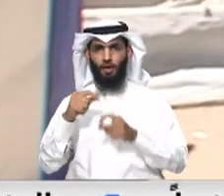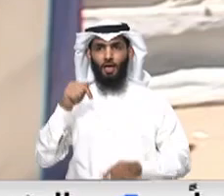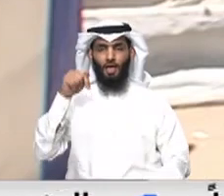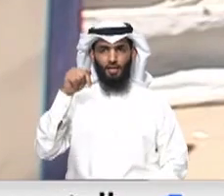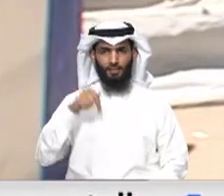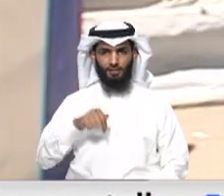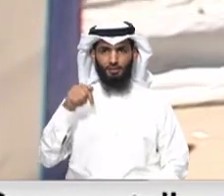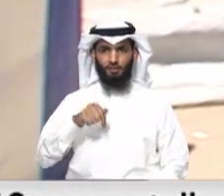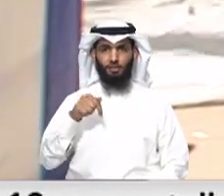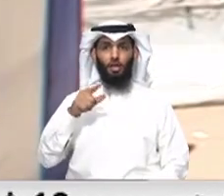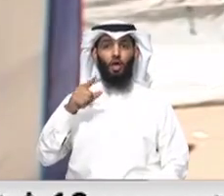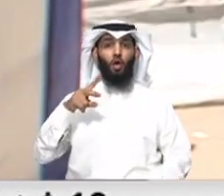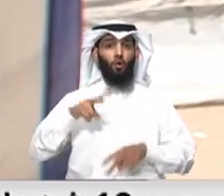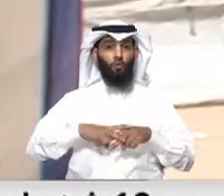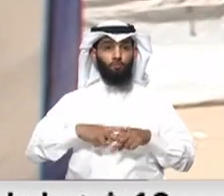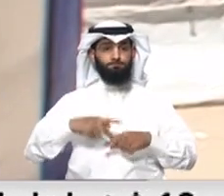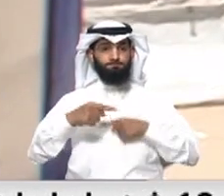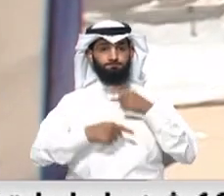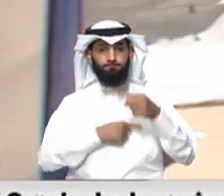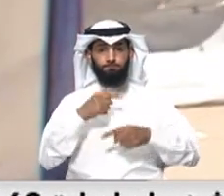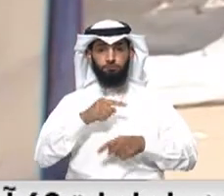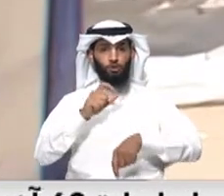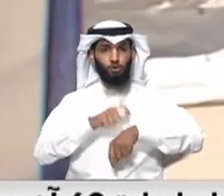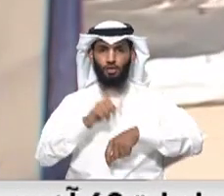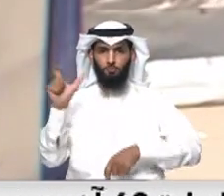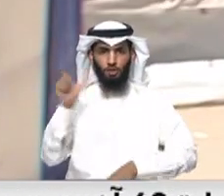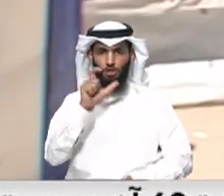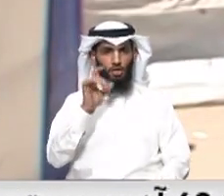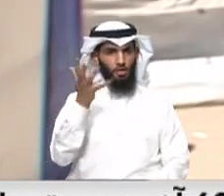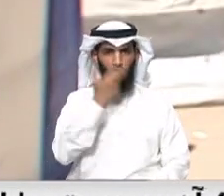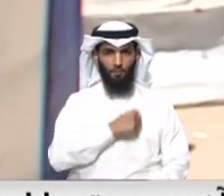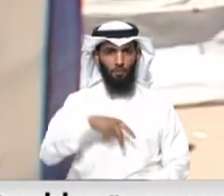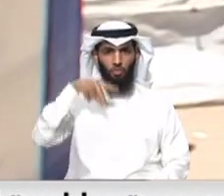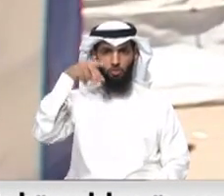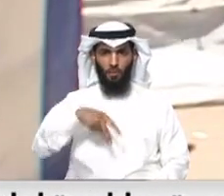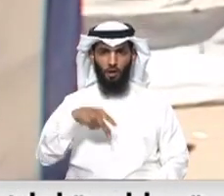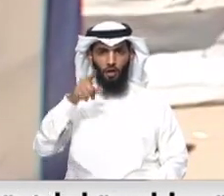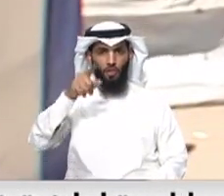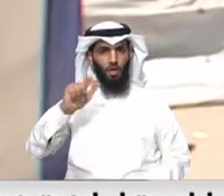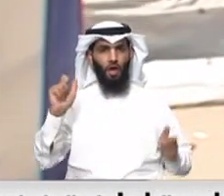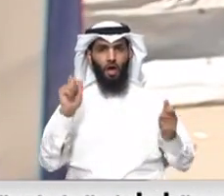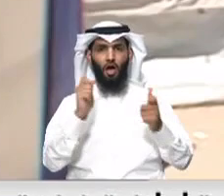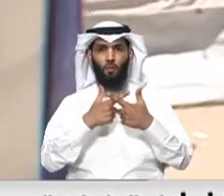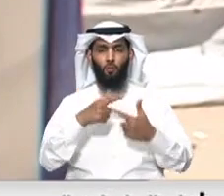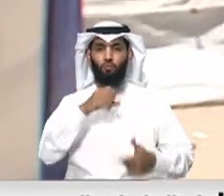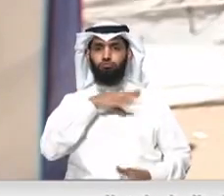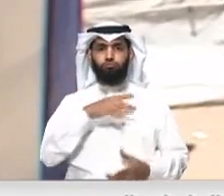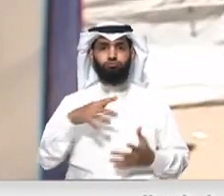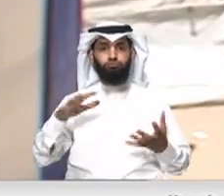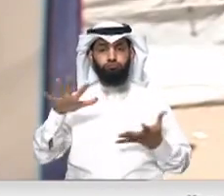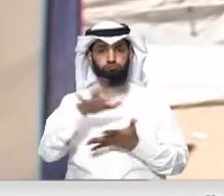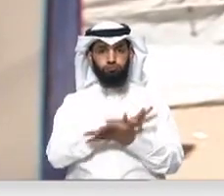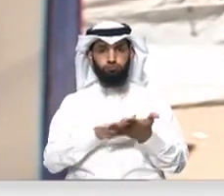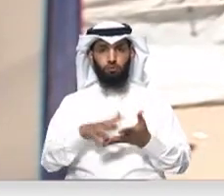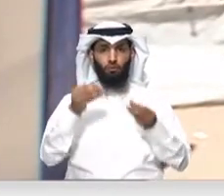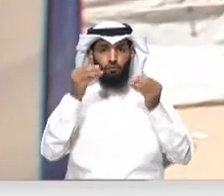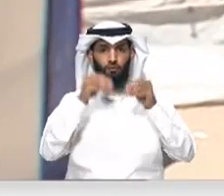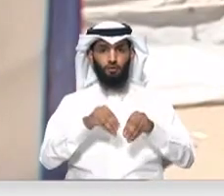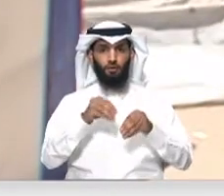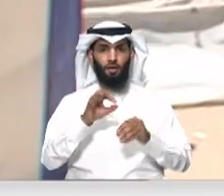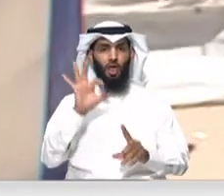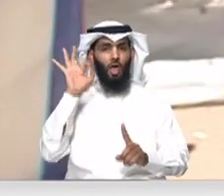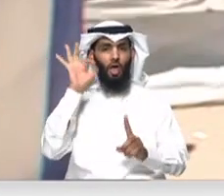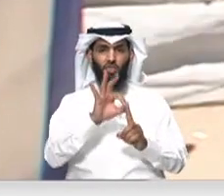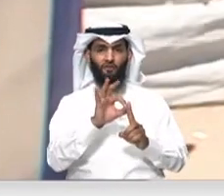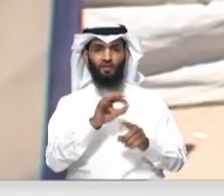غزة متواصل في شهره الثامن على التوالي، حرب همجية وشرسة ومسعورة تستهدف